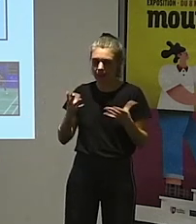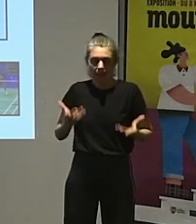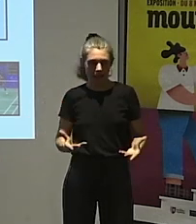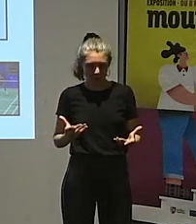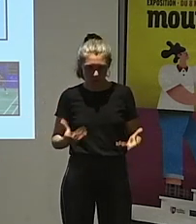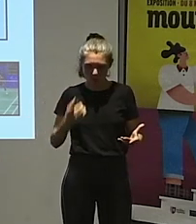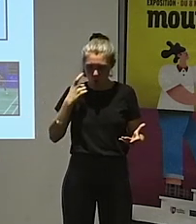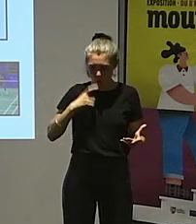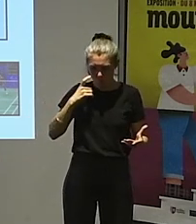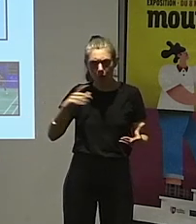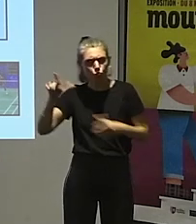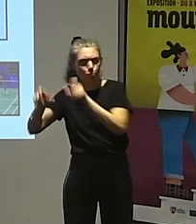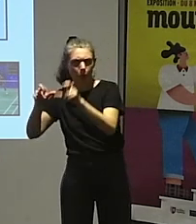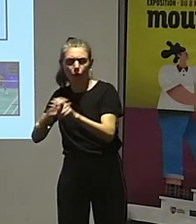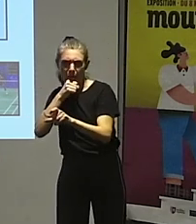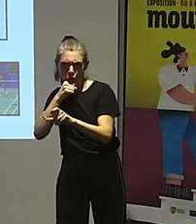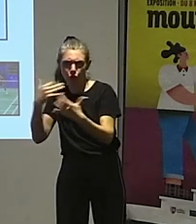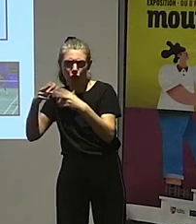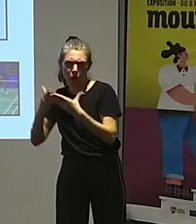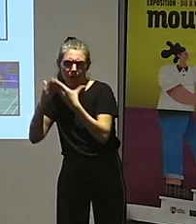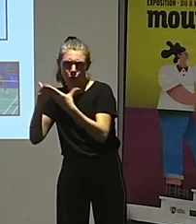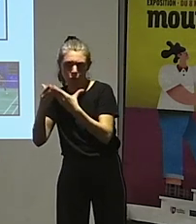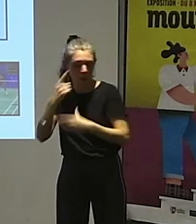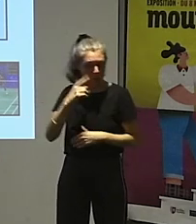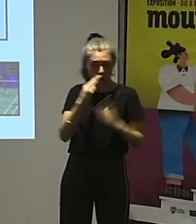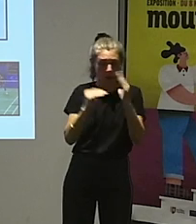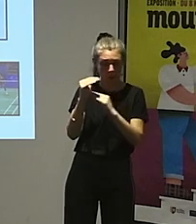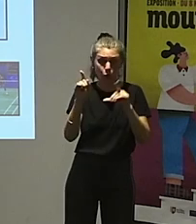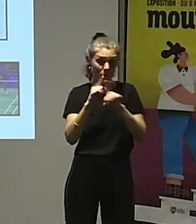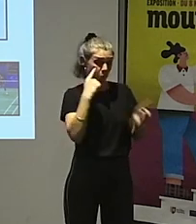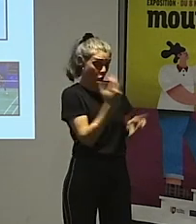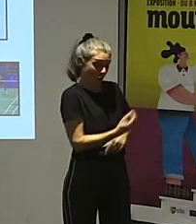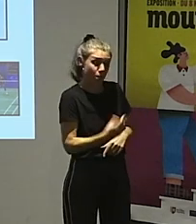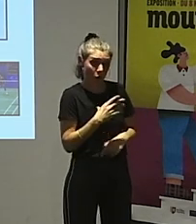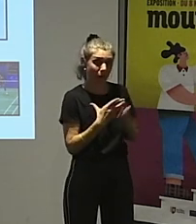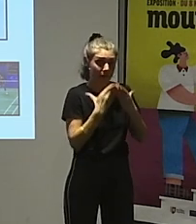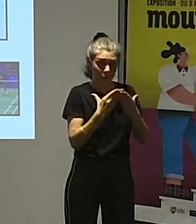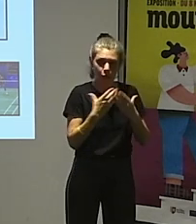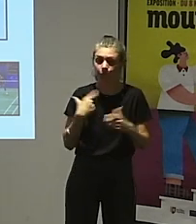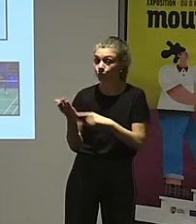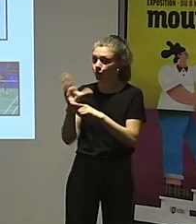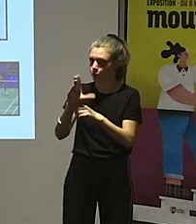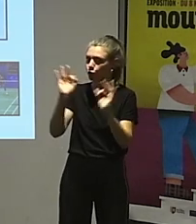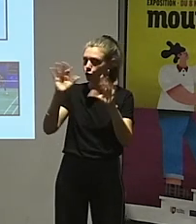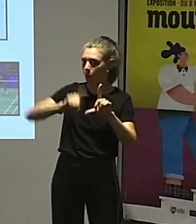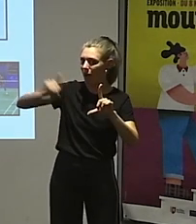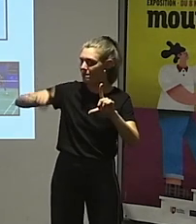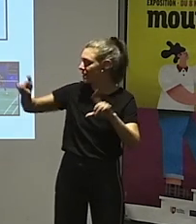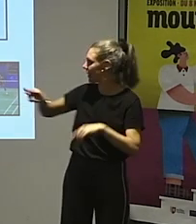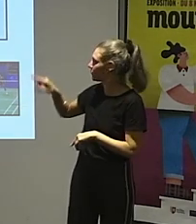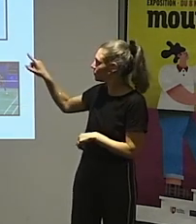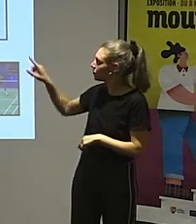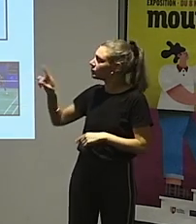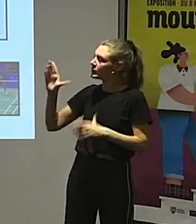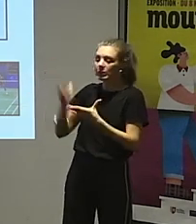qui commencent à sortir aussi chez les adultes et chez les enfants. Je vais vous présenter un peu ce qui se passe ici sur ce graphique. Ce qu'on parlait généralement,